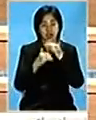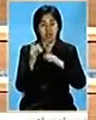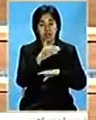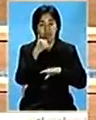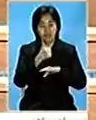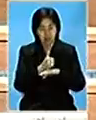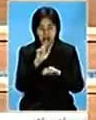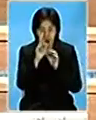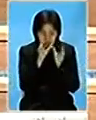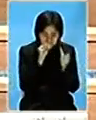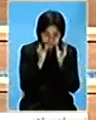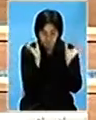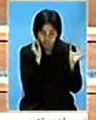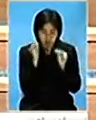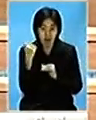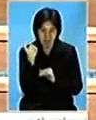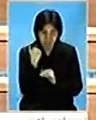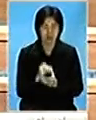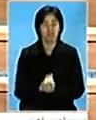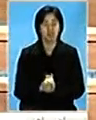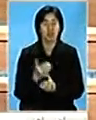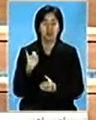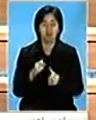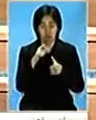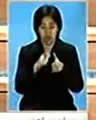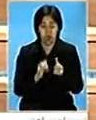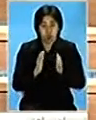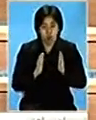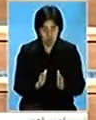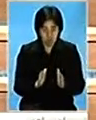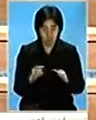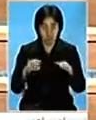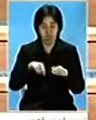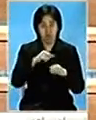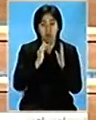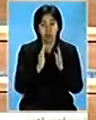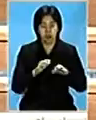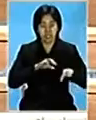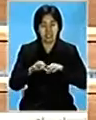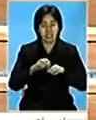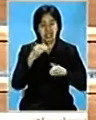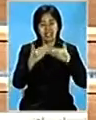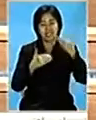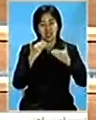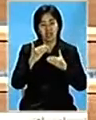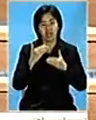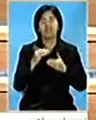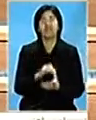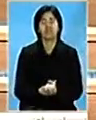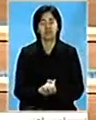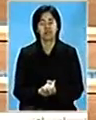ว่ามีบุคคลถึงขนาดจัดงานที่อนุสาวรีย์ประชาธิปไต